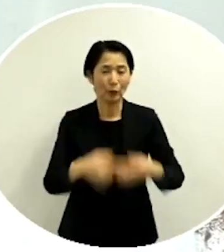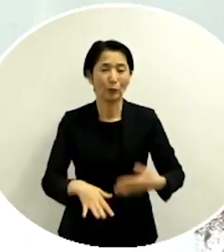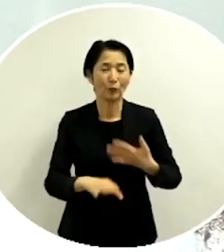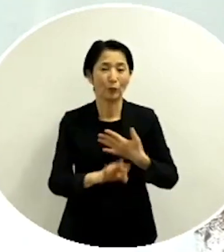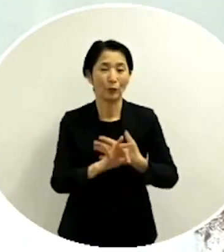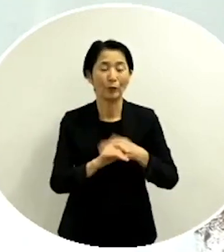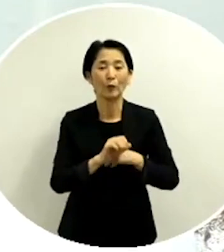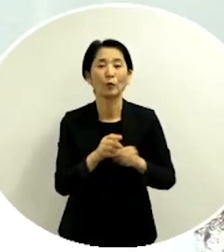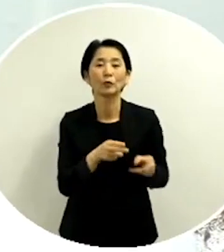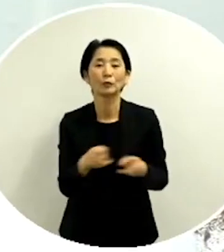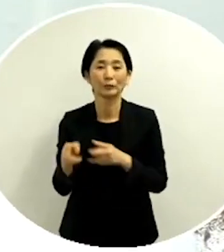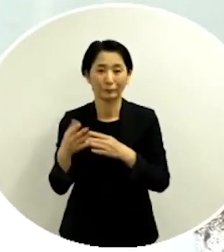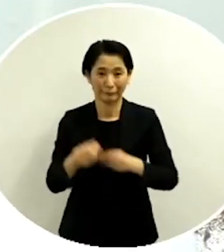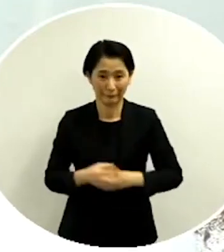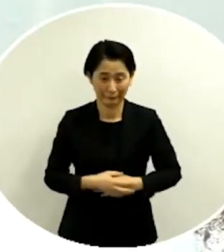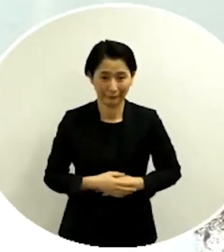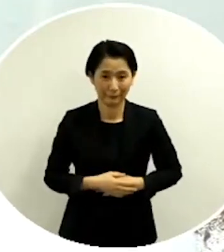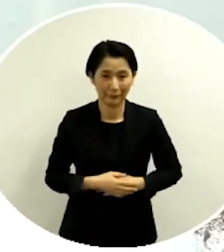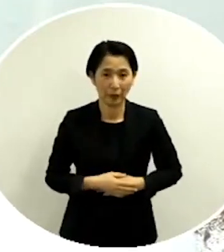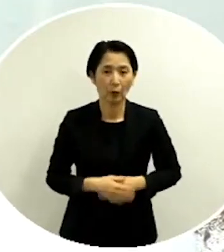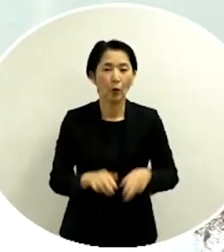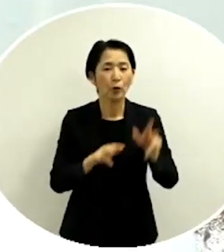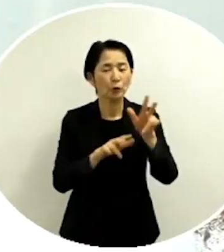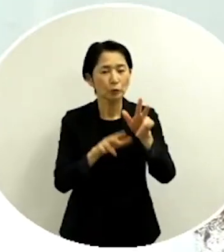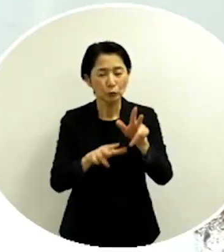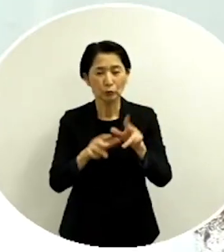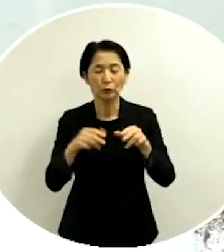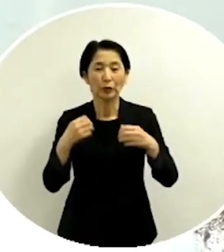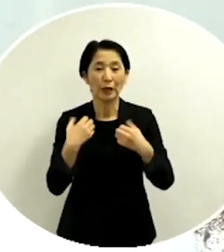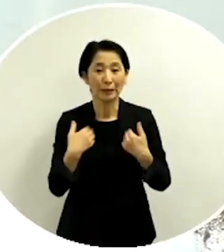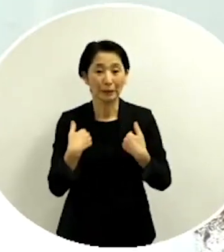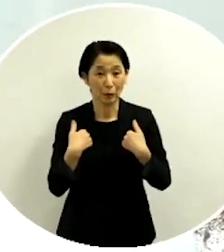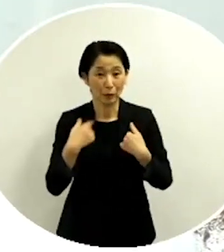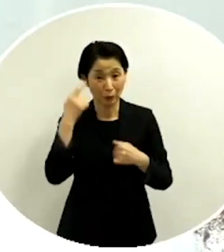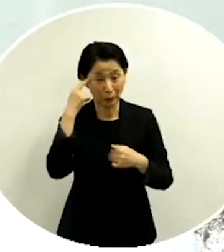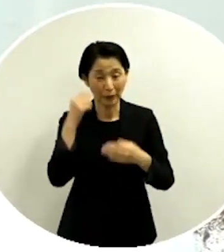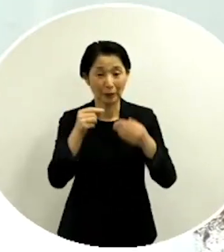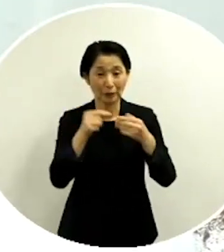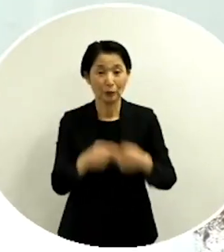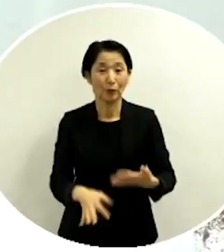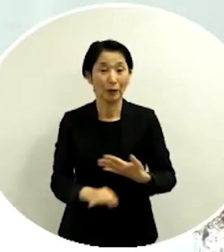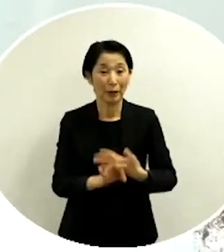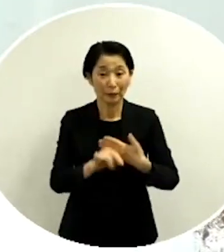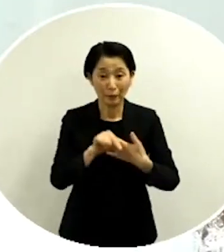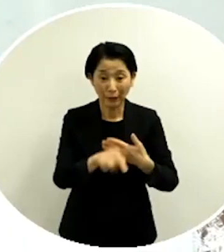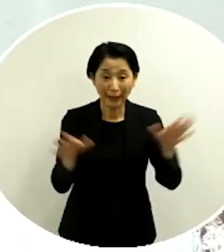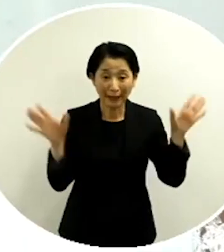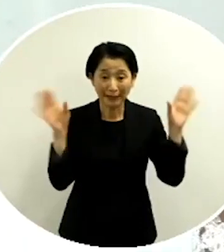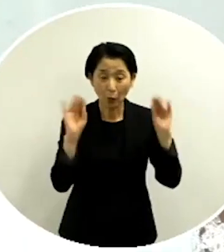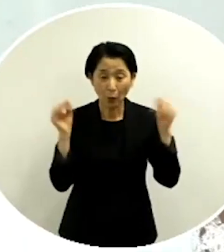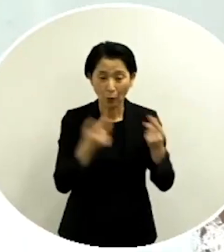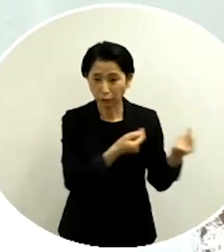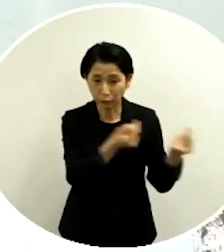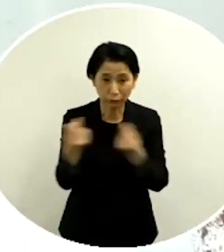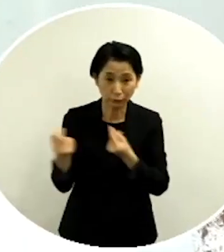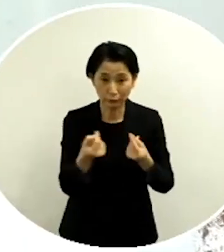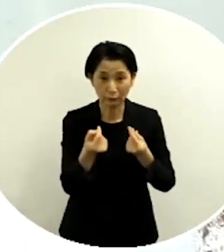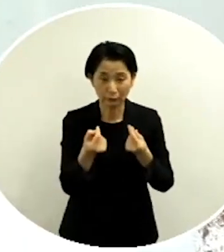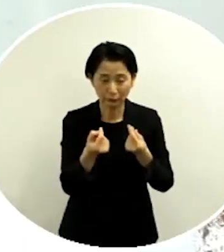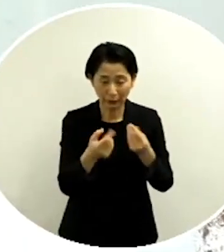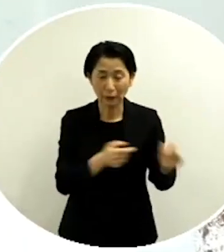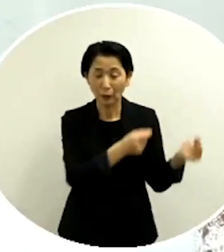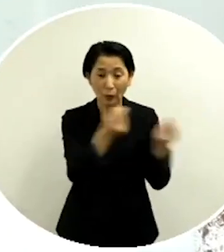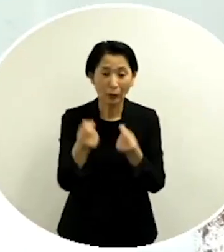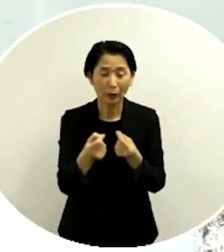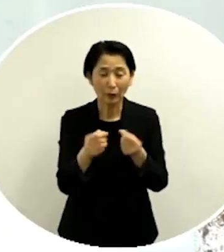きちんとルール化しようというものでありましたその条例の中に情報共有をしっかりするんだしかも単に情報共有